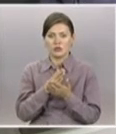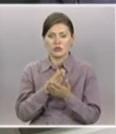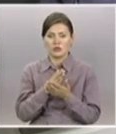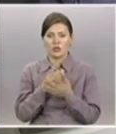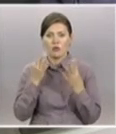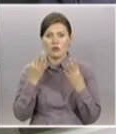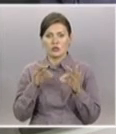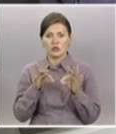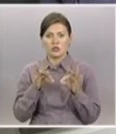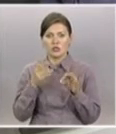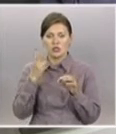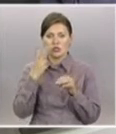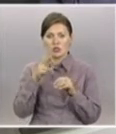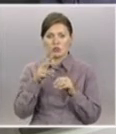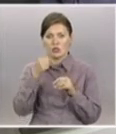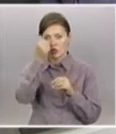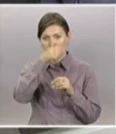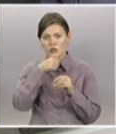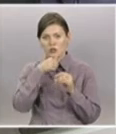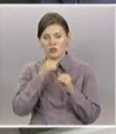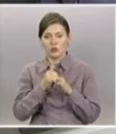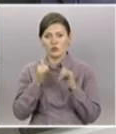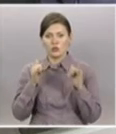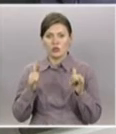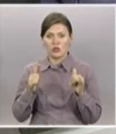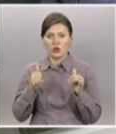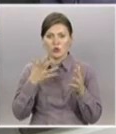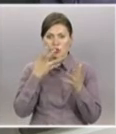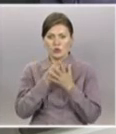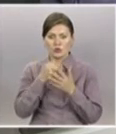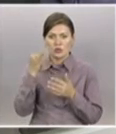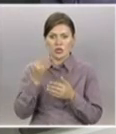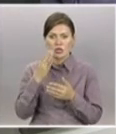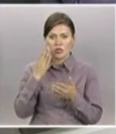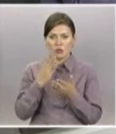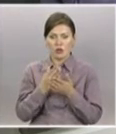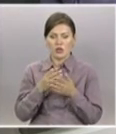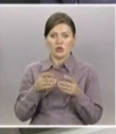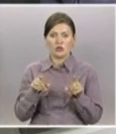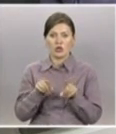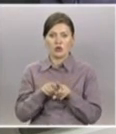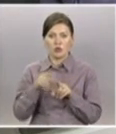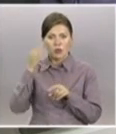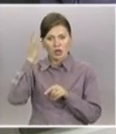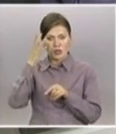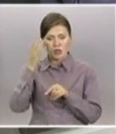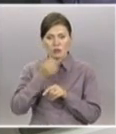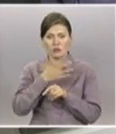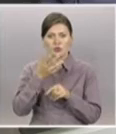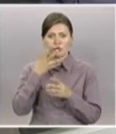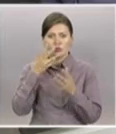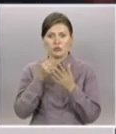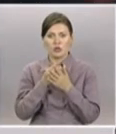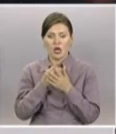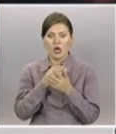мемлекетіміздің тәуелсіздігінде 20 жылдан аса ғана өзінің тарихы бар. Ал енді осы мағынада біздің